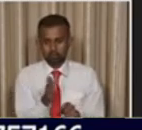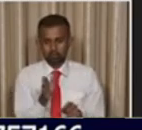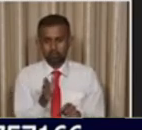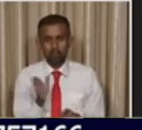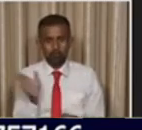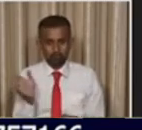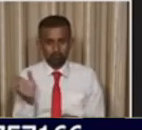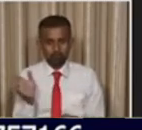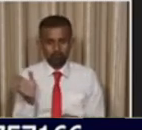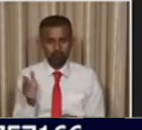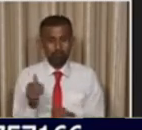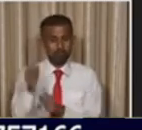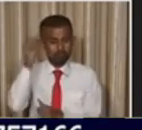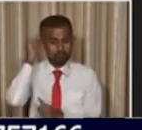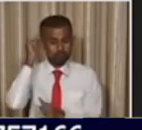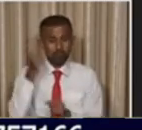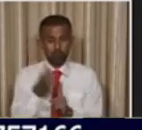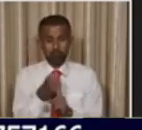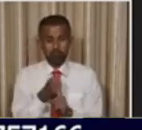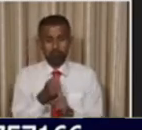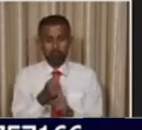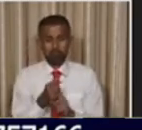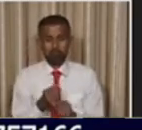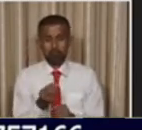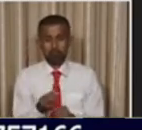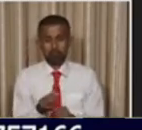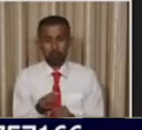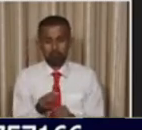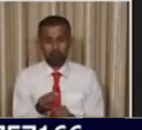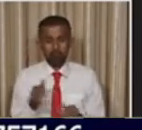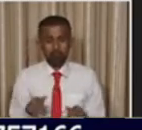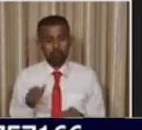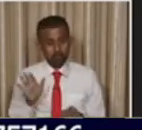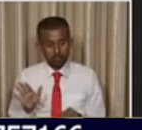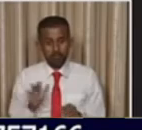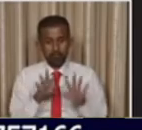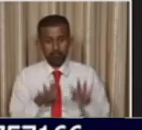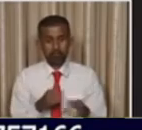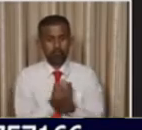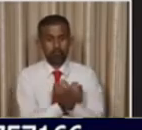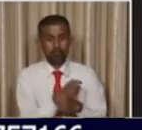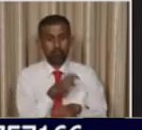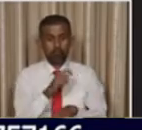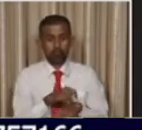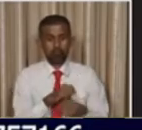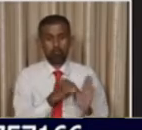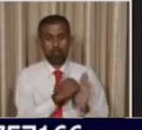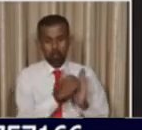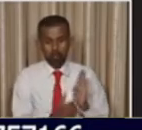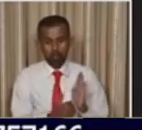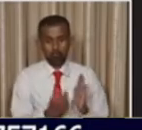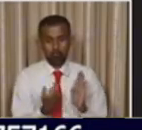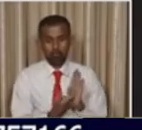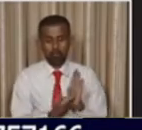ඉන්නවා. මොකද අතීතයට බලපාන්න නෙවෙයි අපි කලින් ගෙනාවේ. ඒ අනුව දැනට ඉන්න උදවියටත් ඒ කාල සීමාව අඩු කරන්න, රිමාන්ඩ්